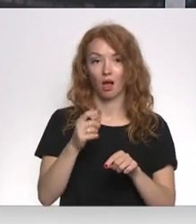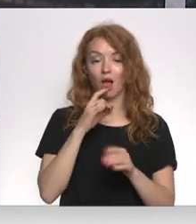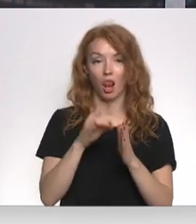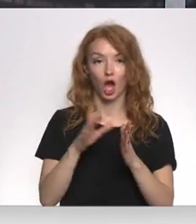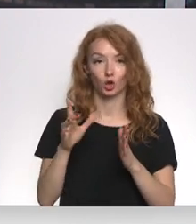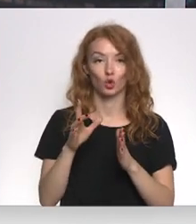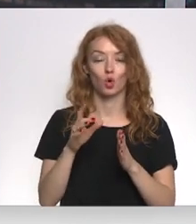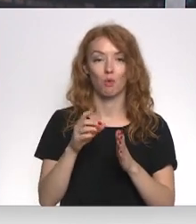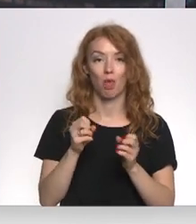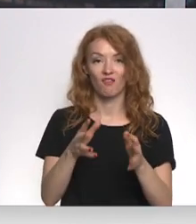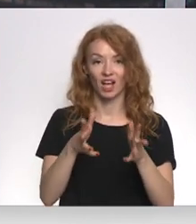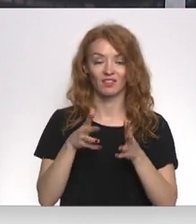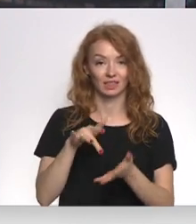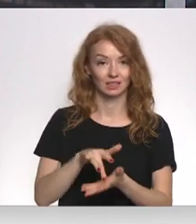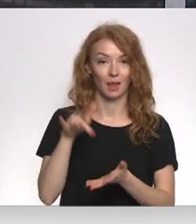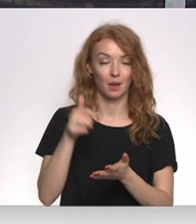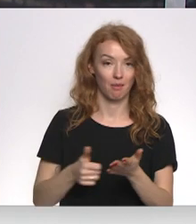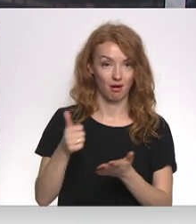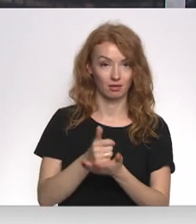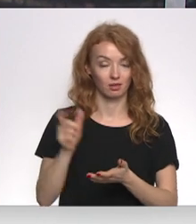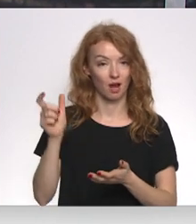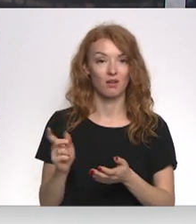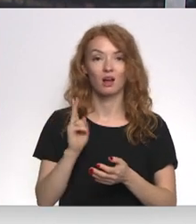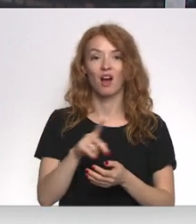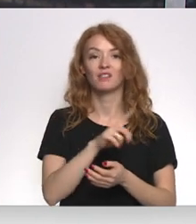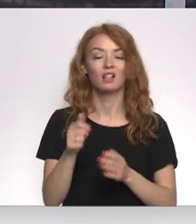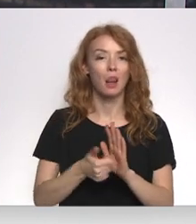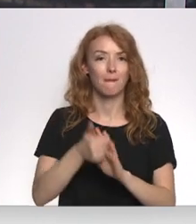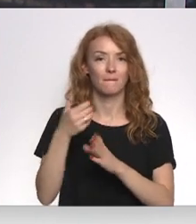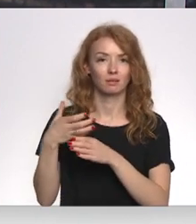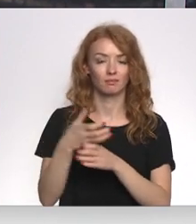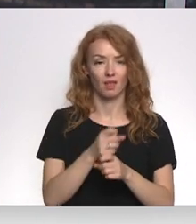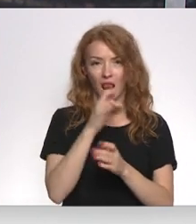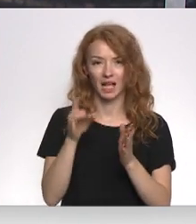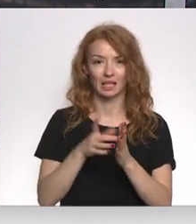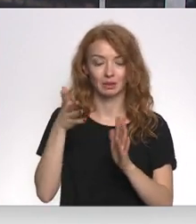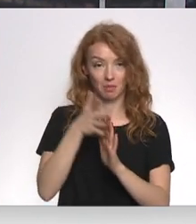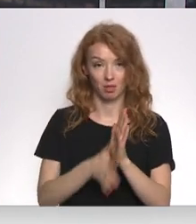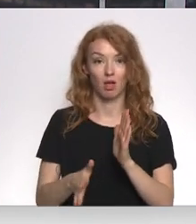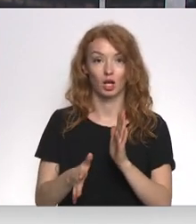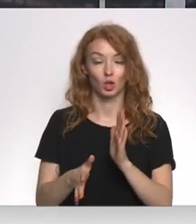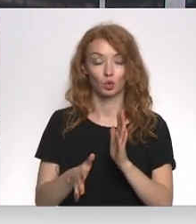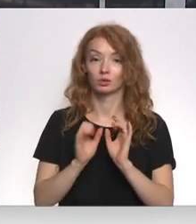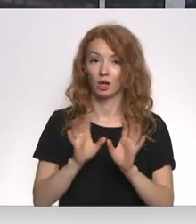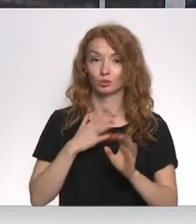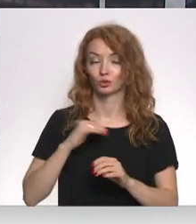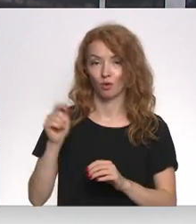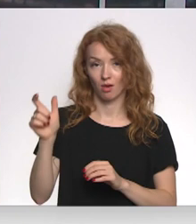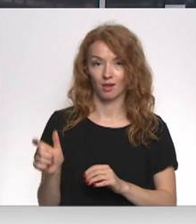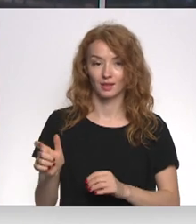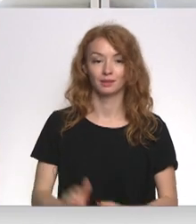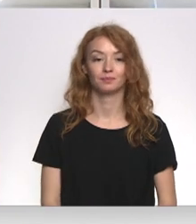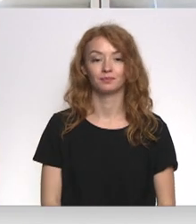elektruma energoefektivitātes centrā. Kā viss vieglāk samazināt kopējo elektrības patēriņu, stāsta Dāvids Freidenfelds.